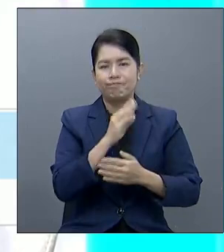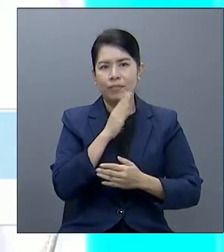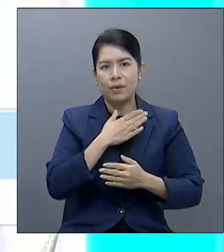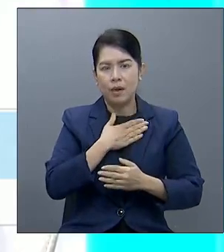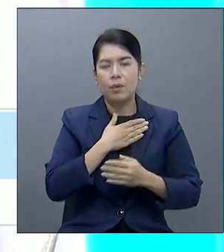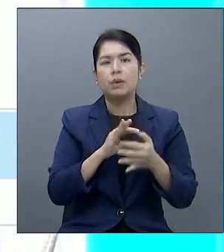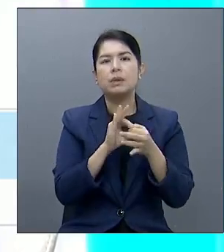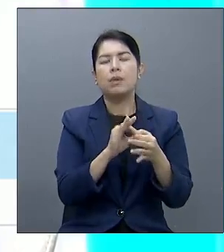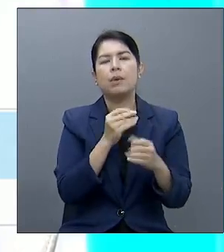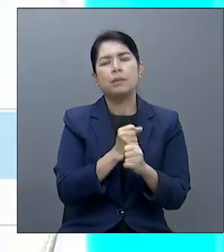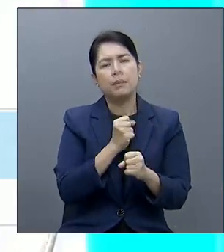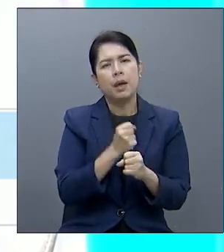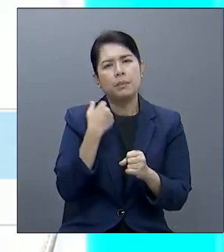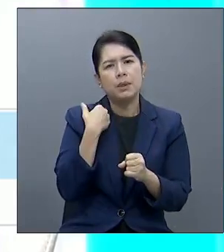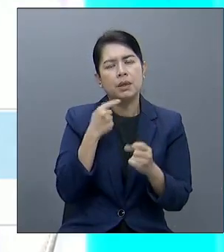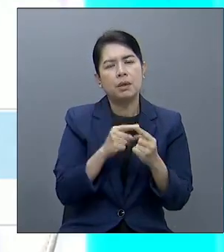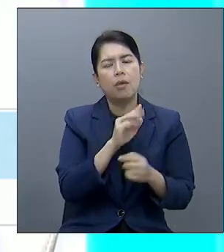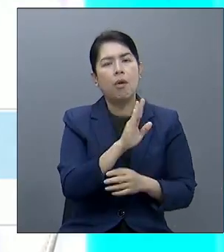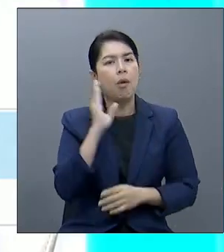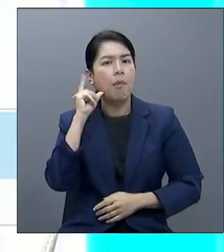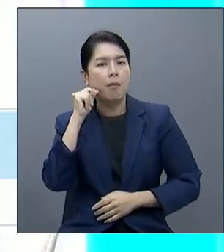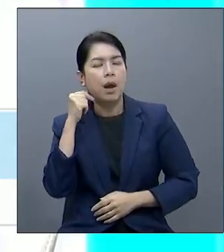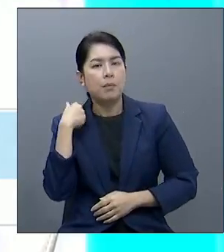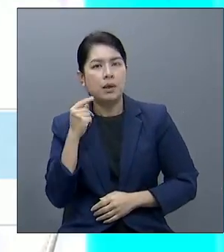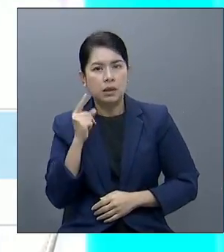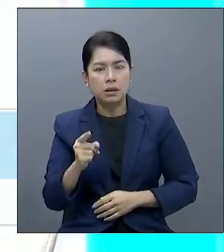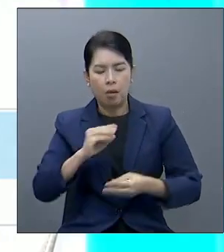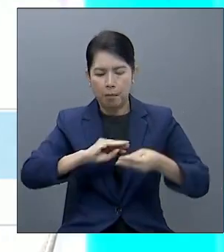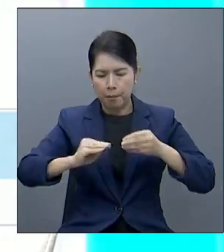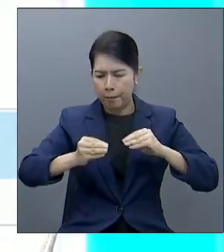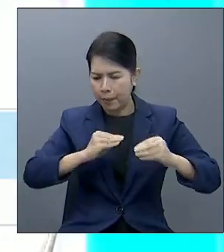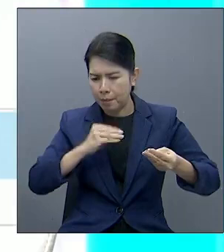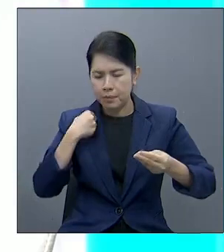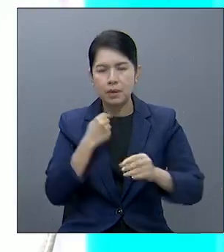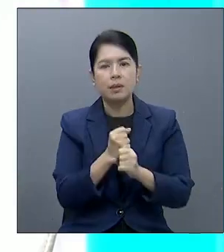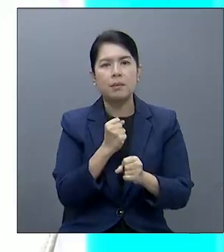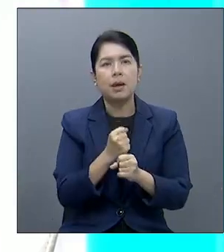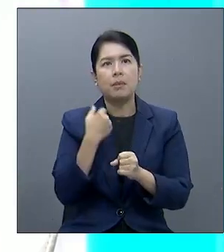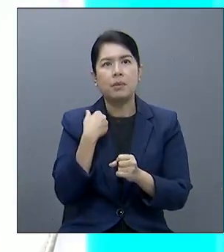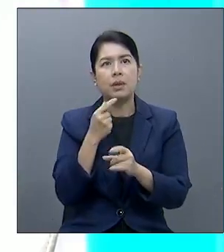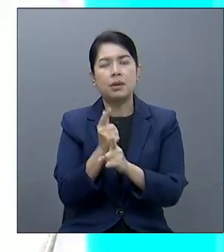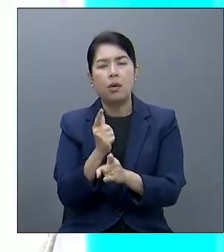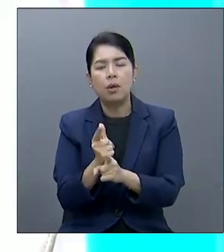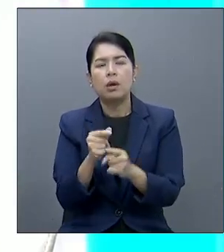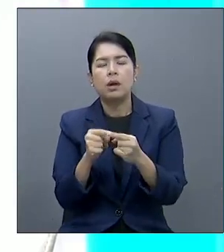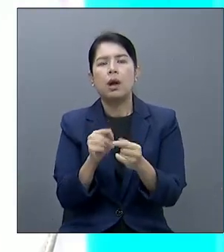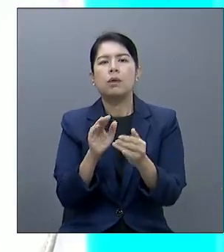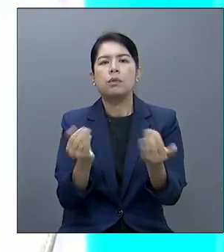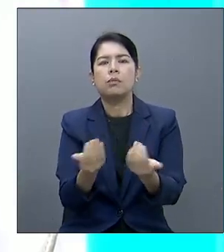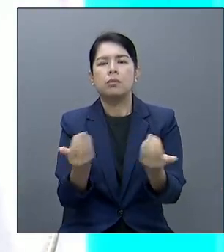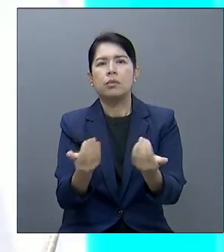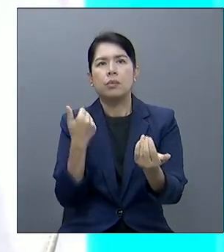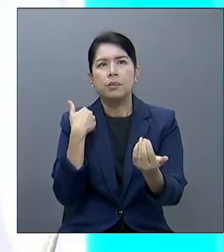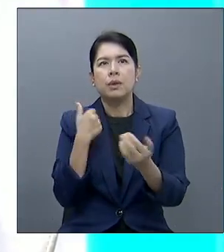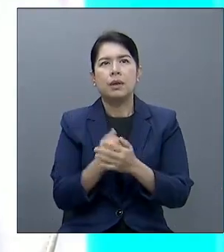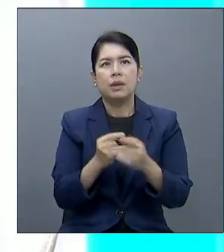life balance มีการแบบปรับความยืดหยุ่นนะคะของการทำงานให้เหมาะสมกับการเลี้ยงดูลูกนะคะมันก็จะมีเวลาแล้วที่จ